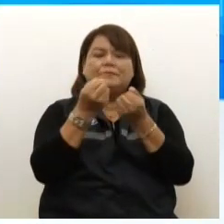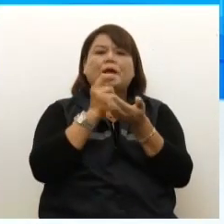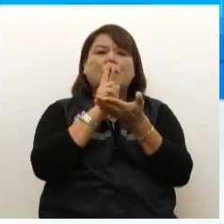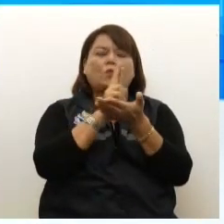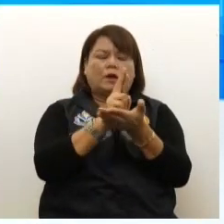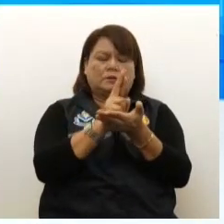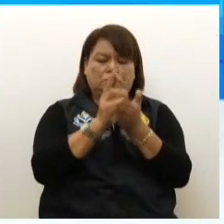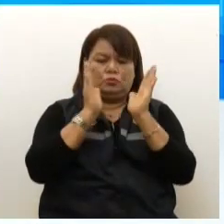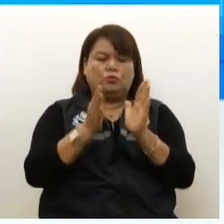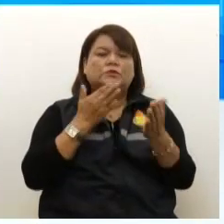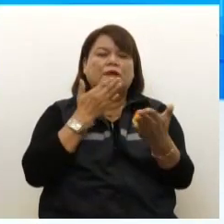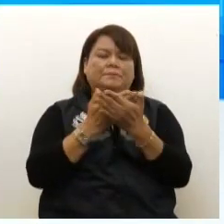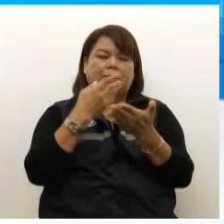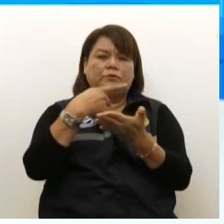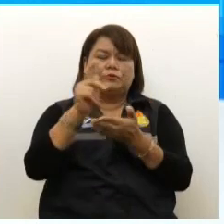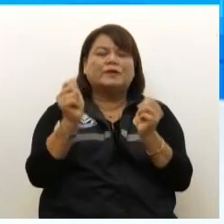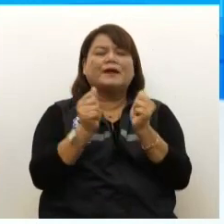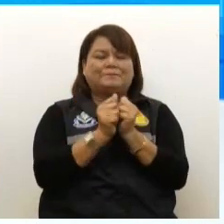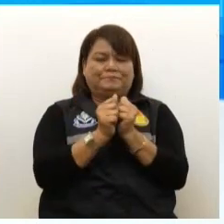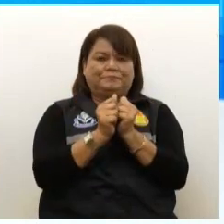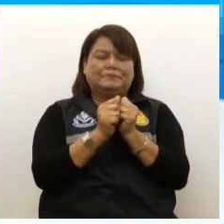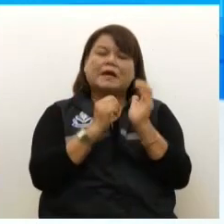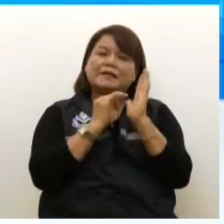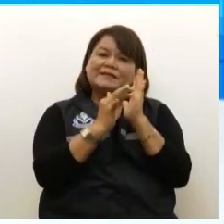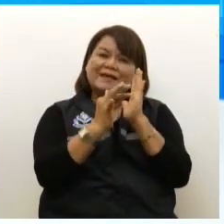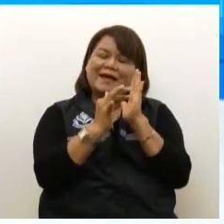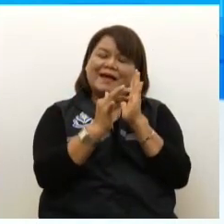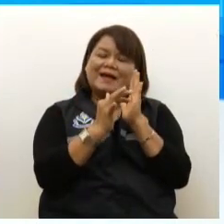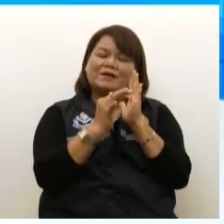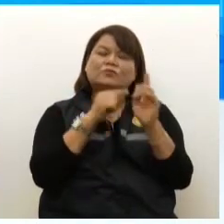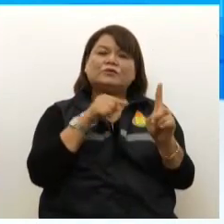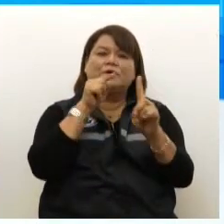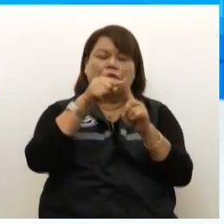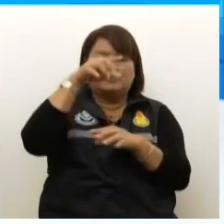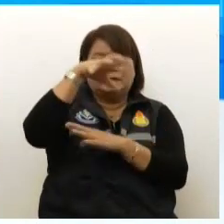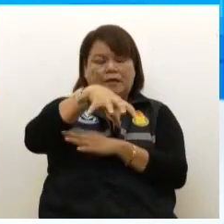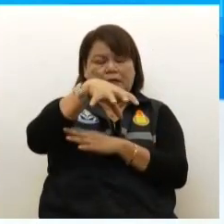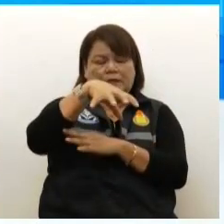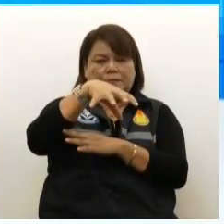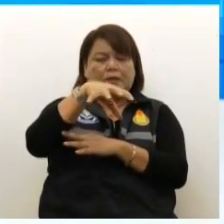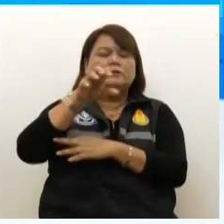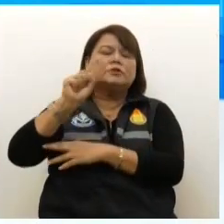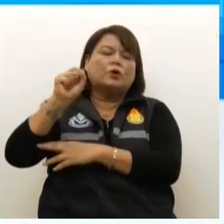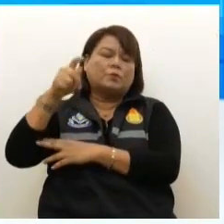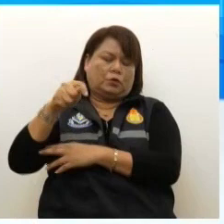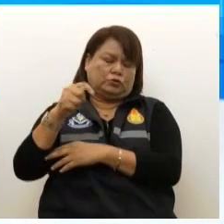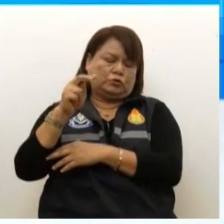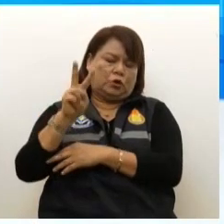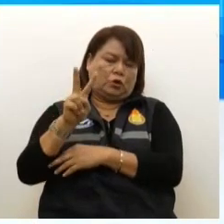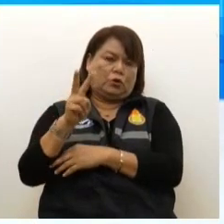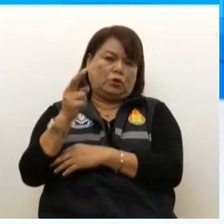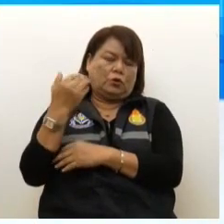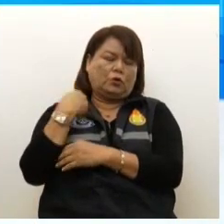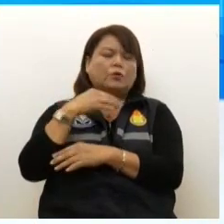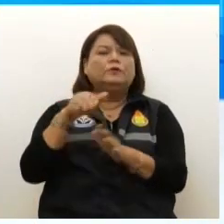ผู้มีทำคุณประโยชน์ให้กับการศึกษาโดยเฉพาะในสังกัดสำนักงานคณะกรรมการการศึกษาขั้นพื้นฐานของพวกเ